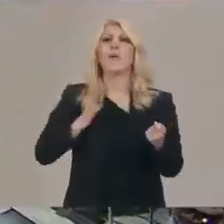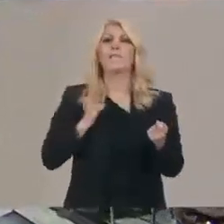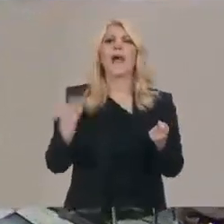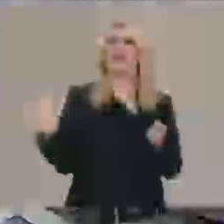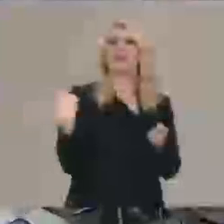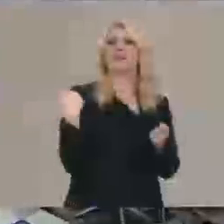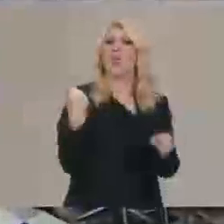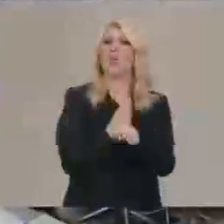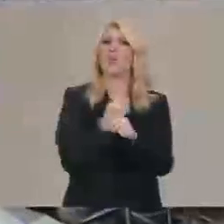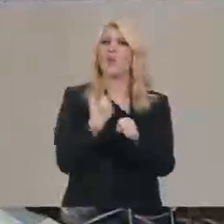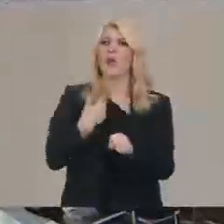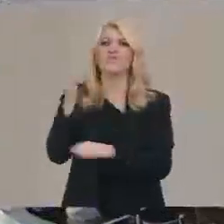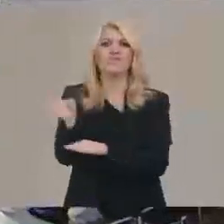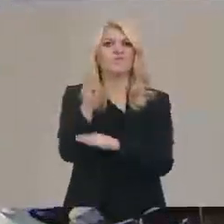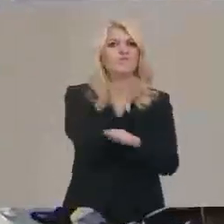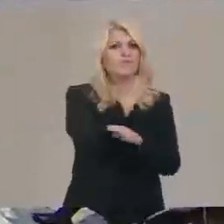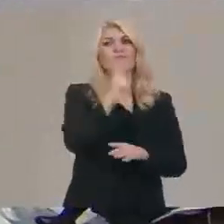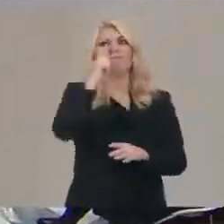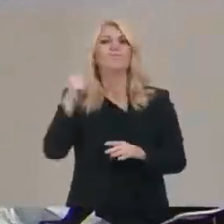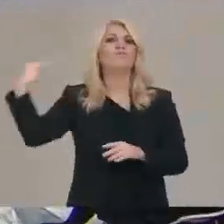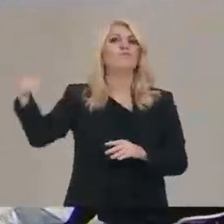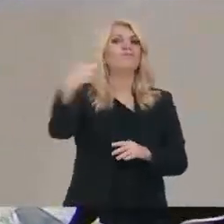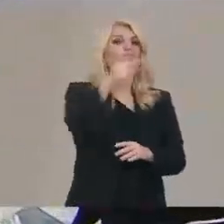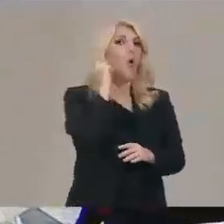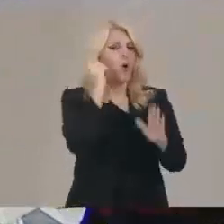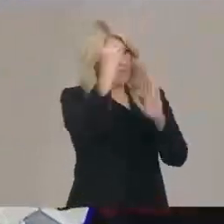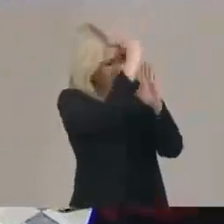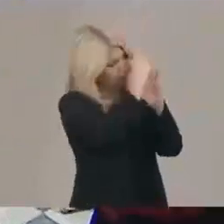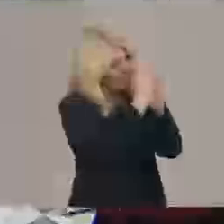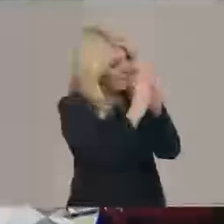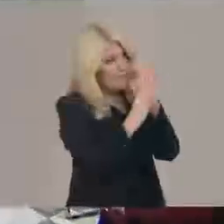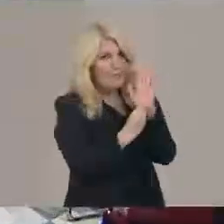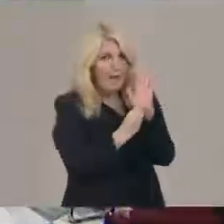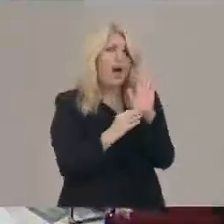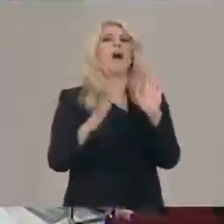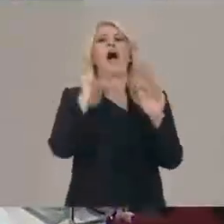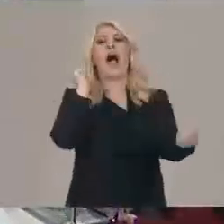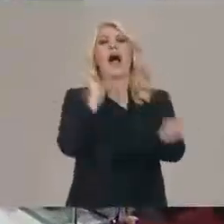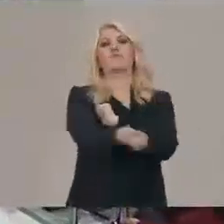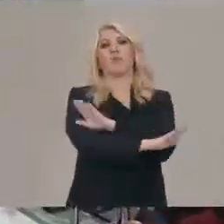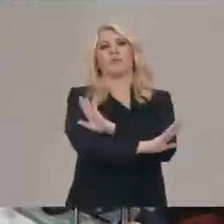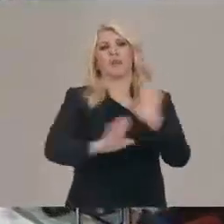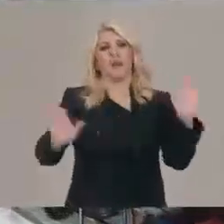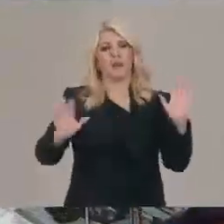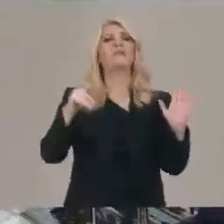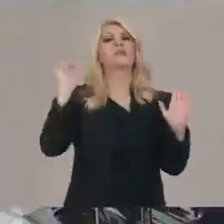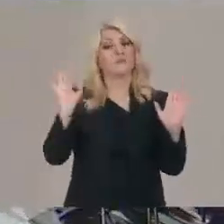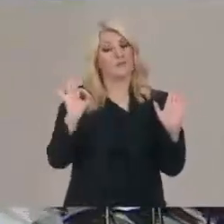πραγματικό χρόνο online, ενώ θα υπάρχει δυνατότητα διασταυρώσεων και συγκρίσεων με